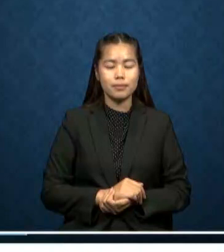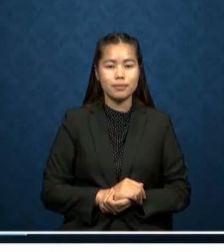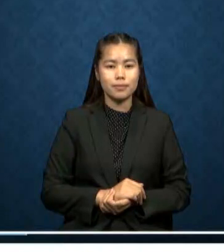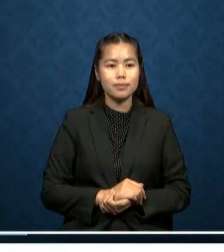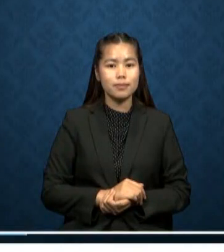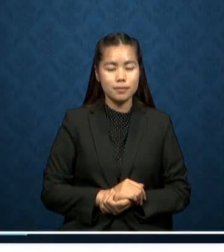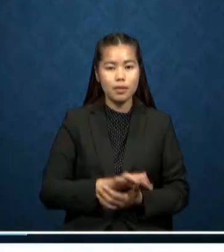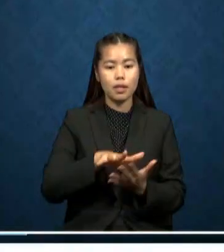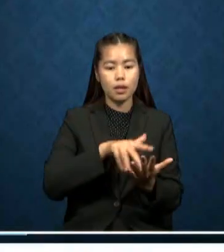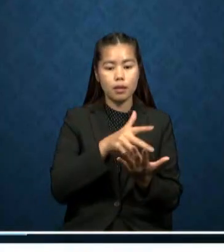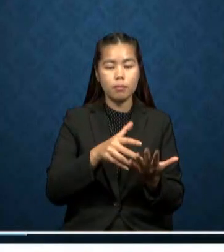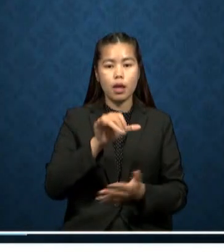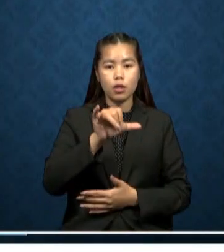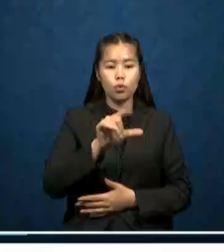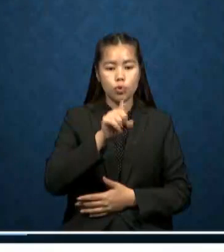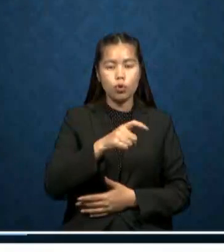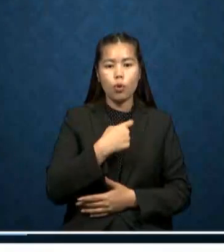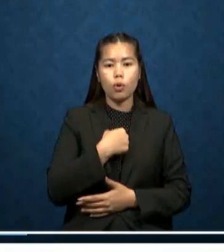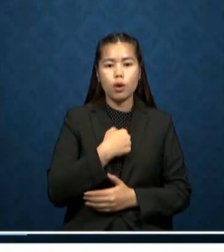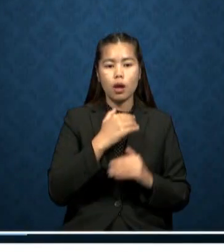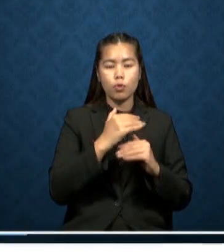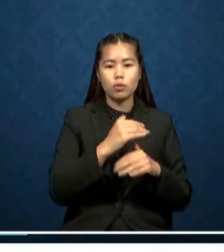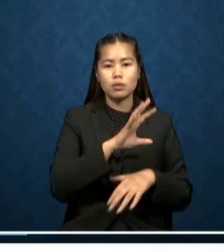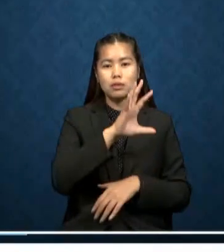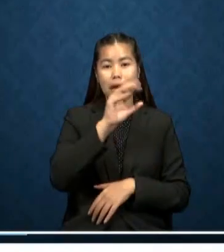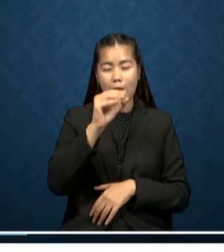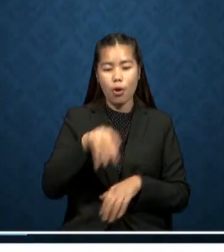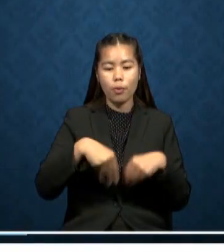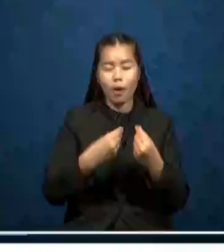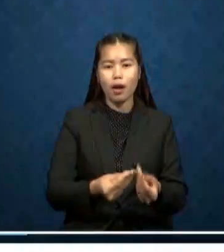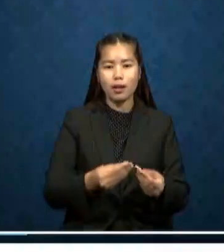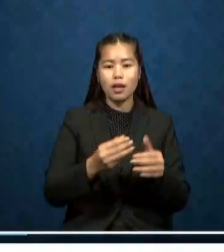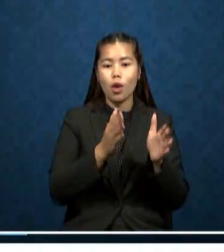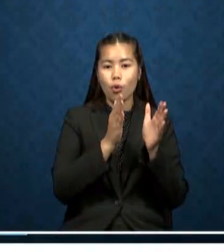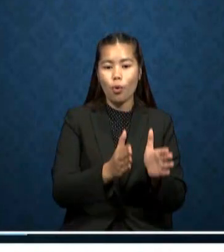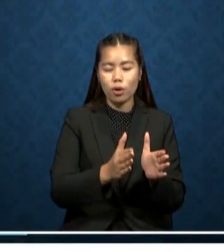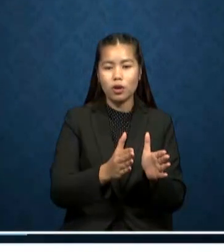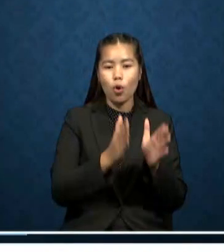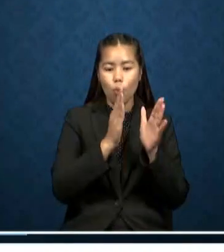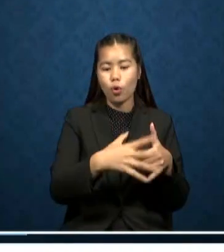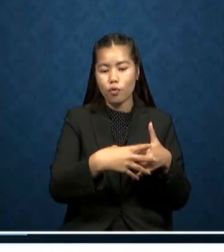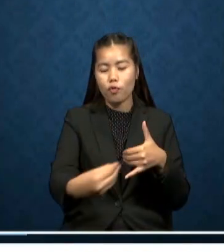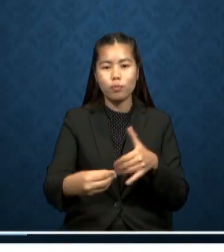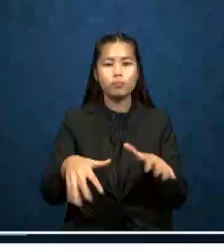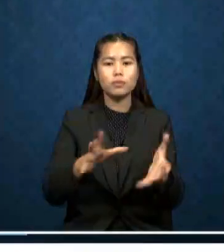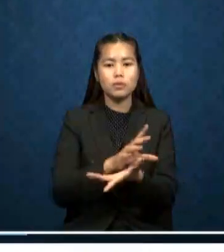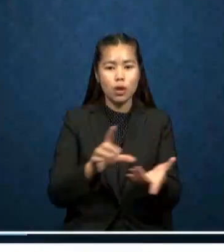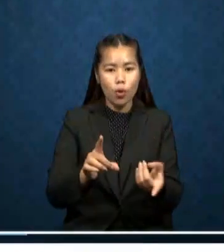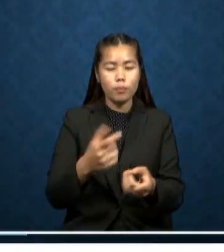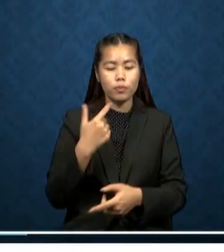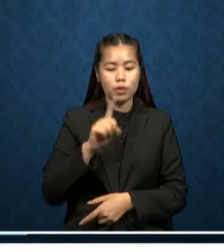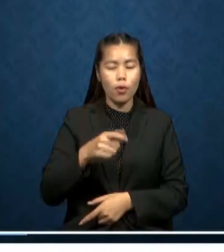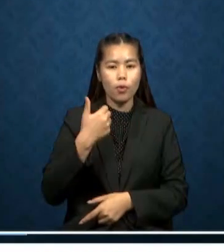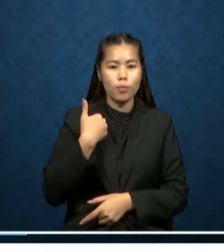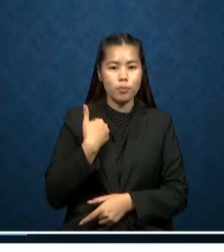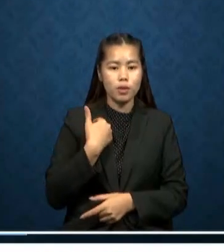กำหนดยุทธศาสตร์ให้ใช้ Star STEMสร้างคนและคน Star STEMไปสร้างสังคมกำหนดกลยุทธ์